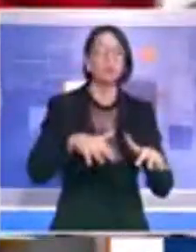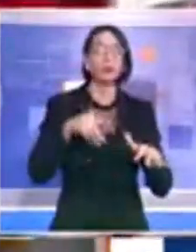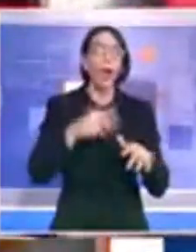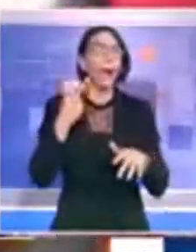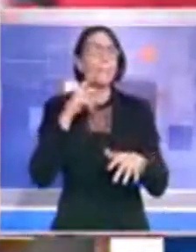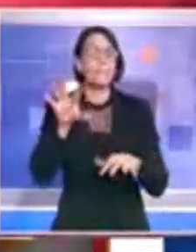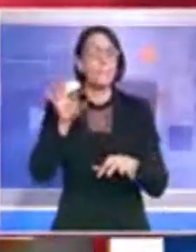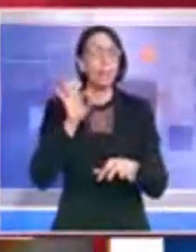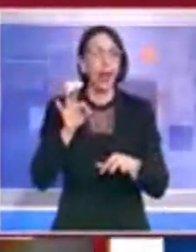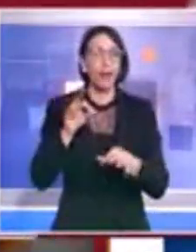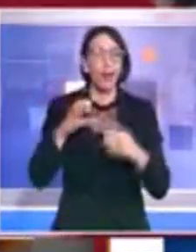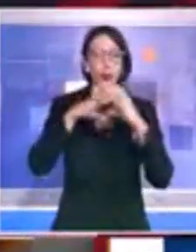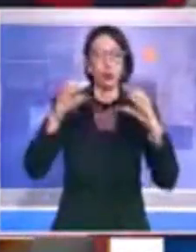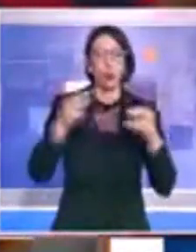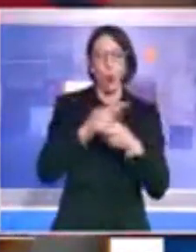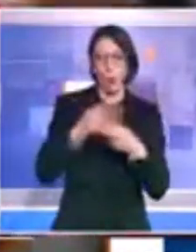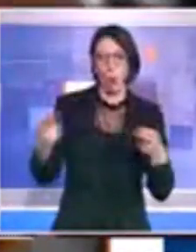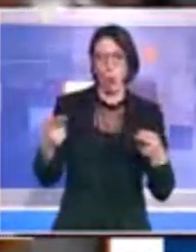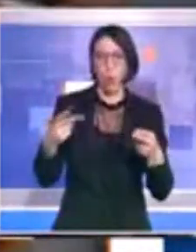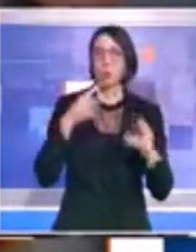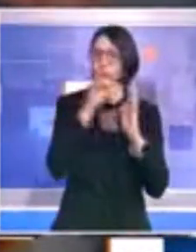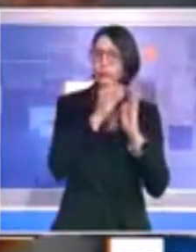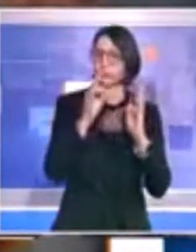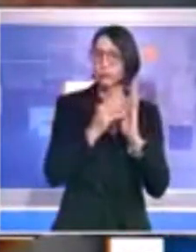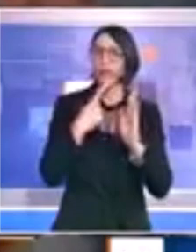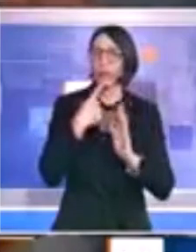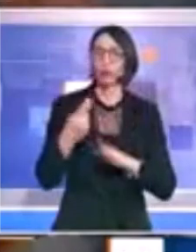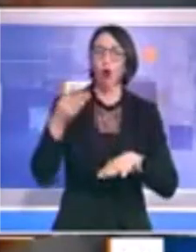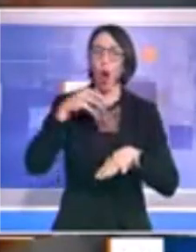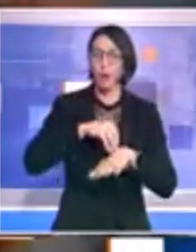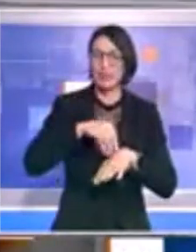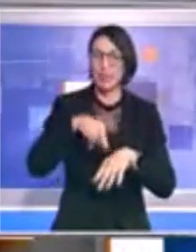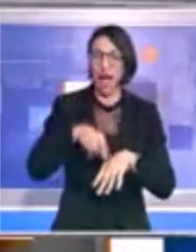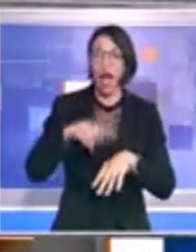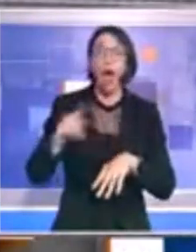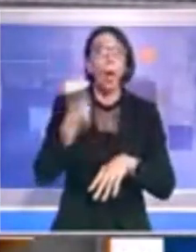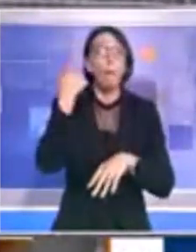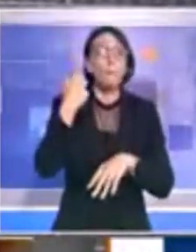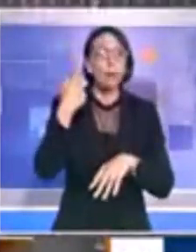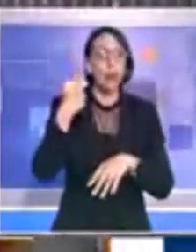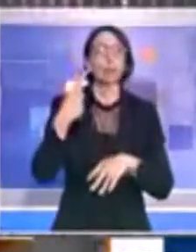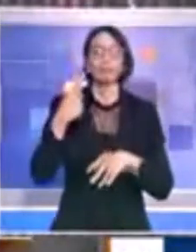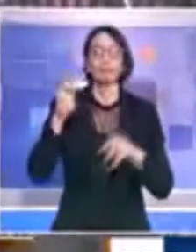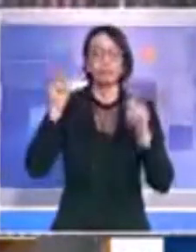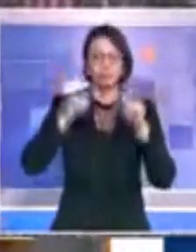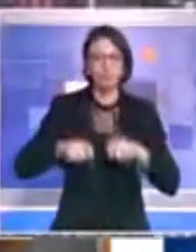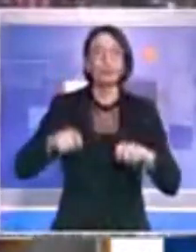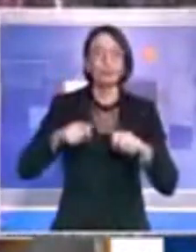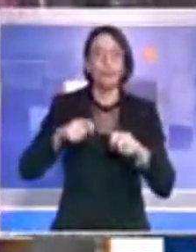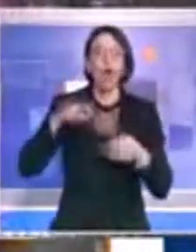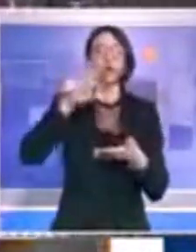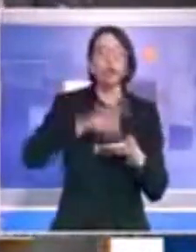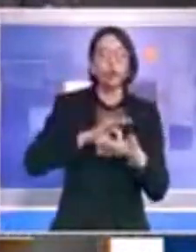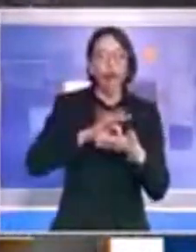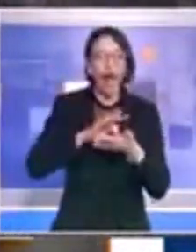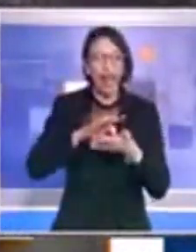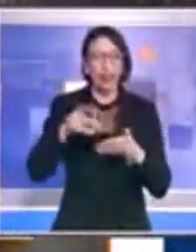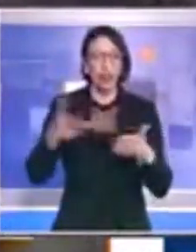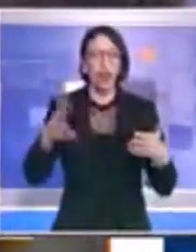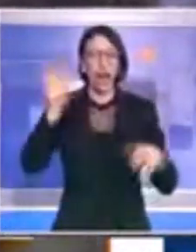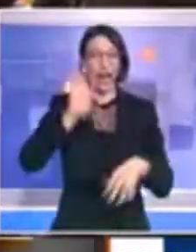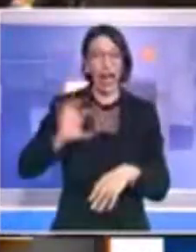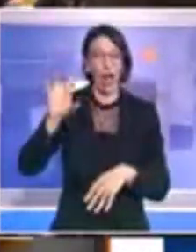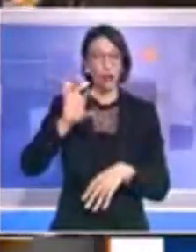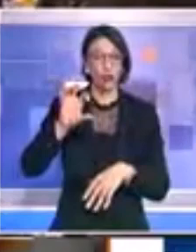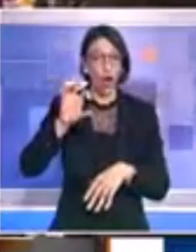preferite strutture pubbliche queste le indicazioni del commissario e il primo punto della creazione di cosiddetti hotspot regionali i